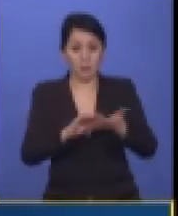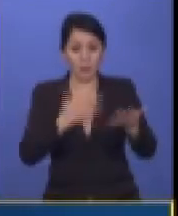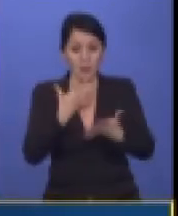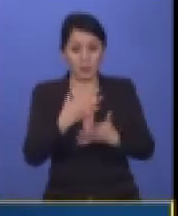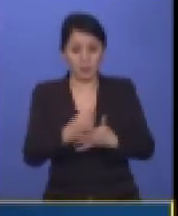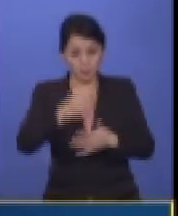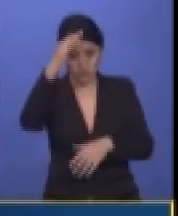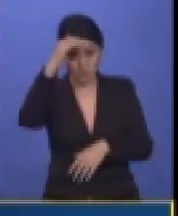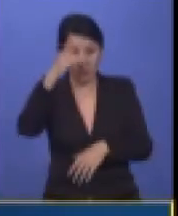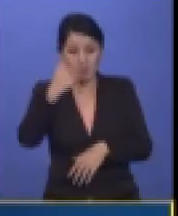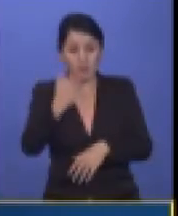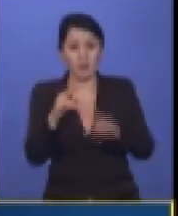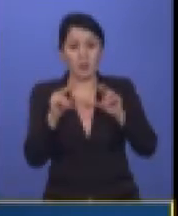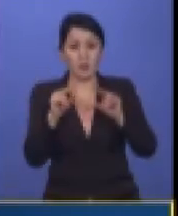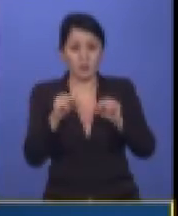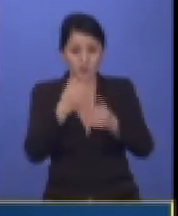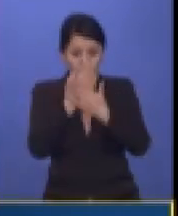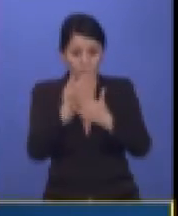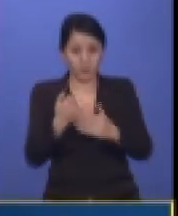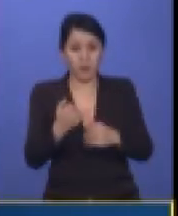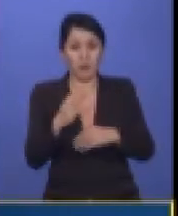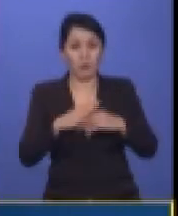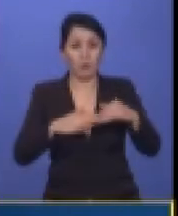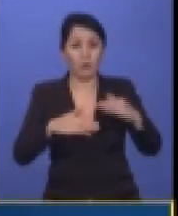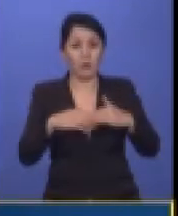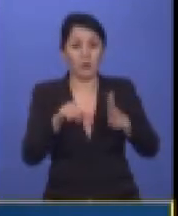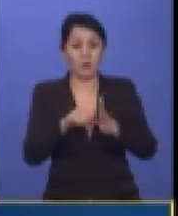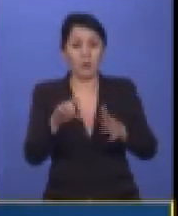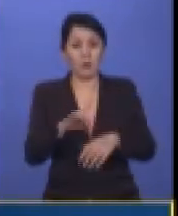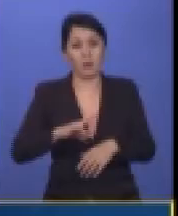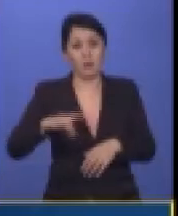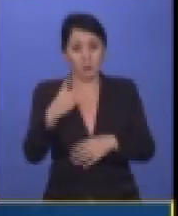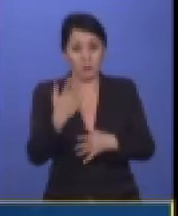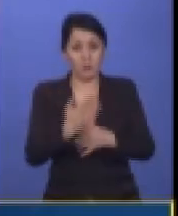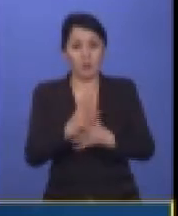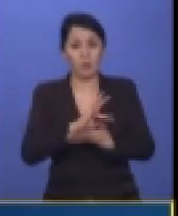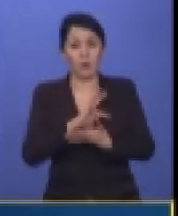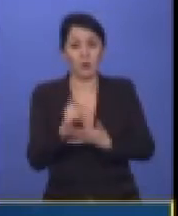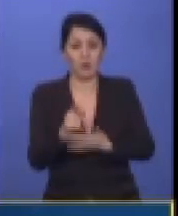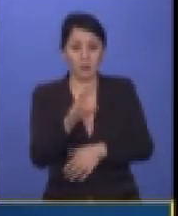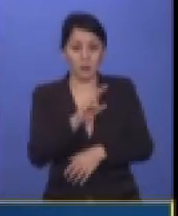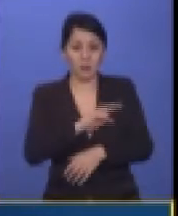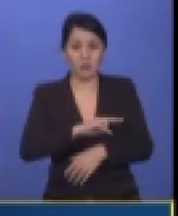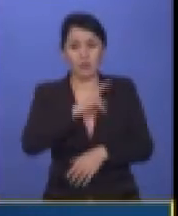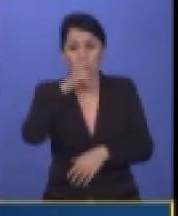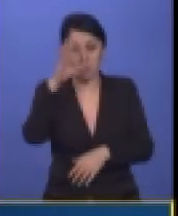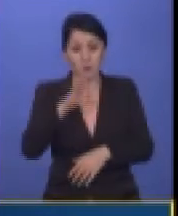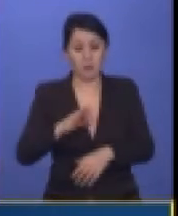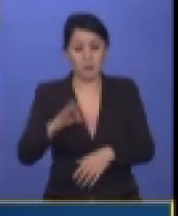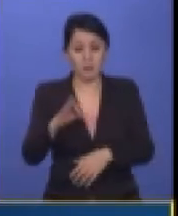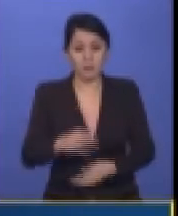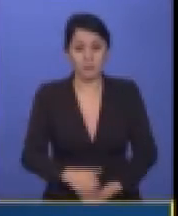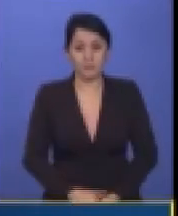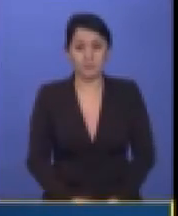своего отца. Преданный своей профессии, он участвует в процветании родного края и помогает обеспечивать работой североказахстанцев.